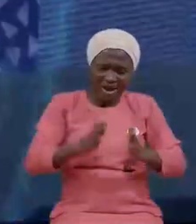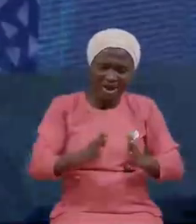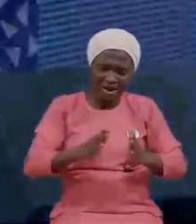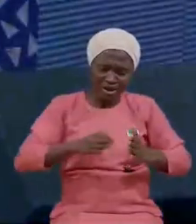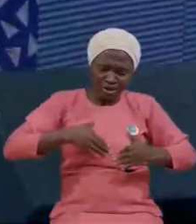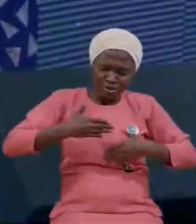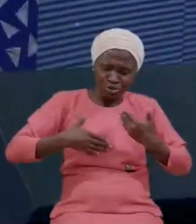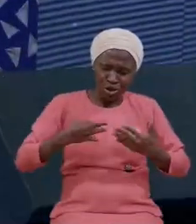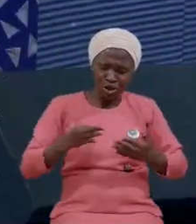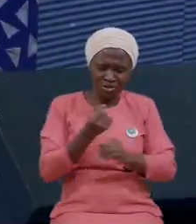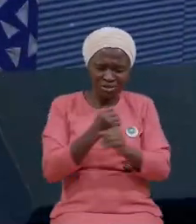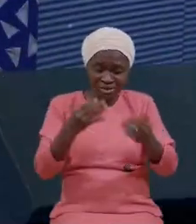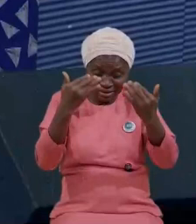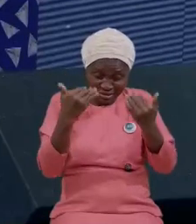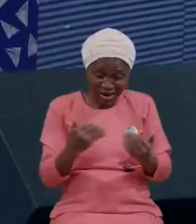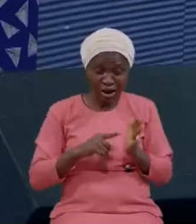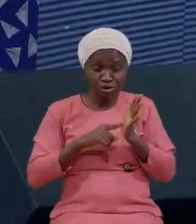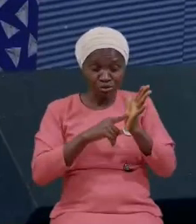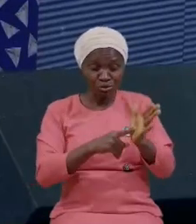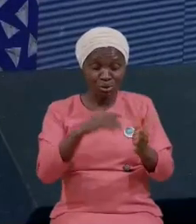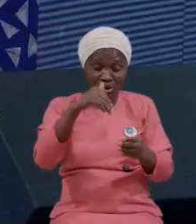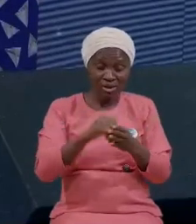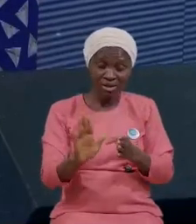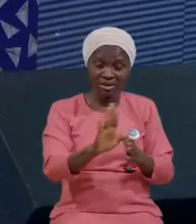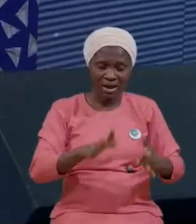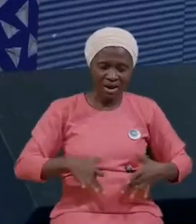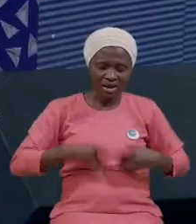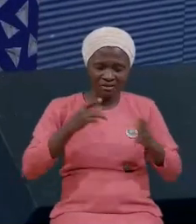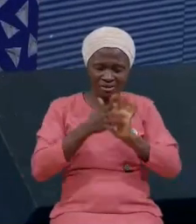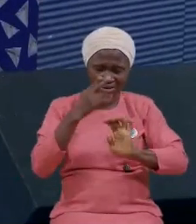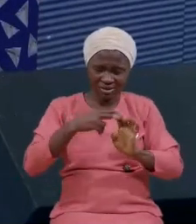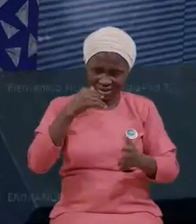Et que la joie du salut soit évidente.